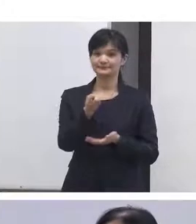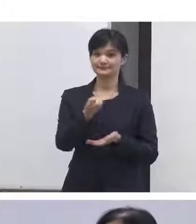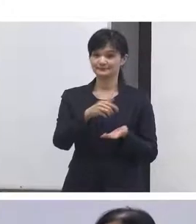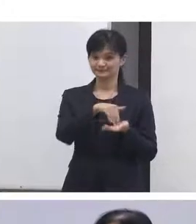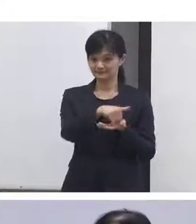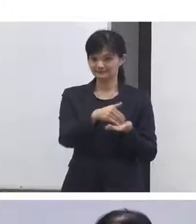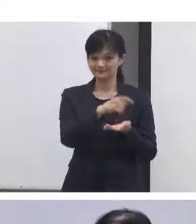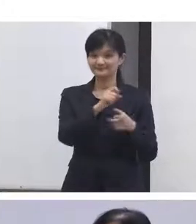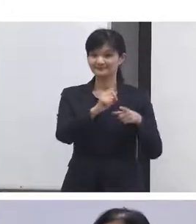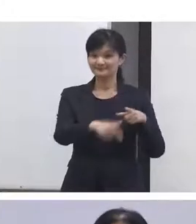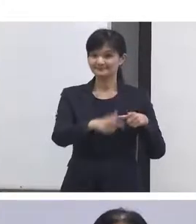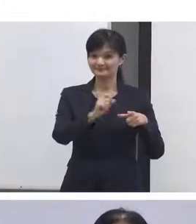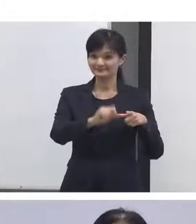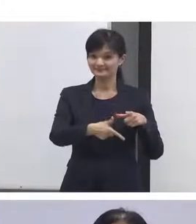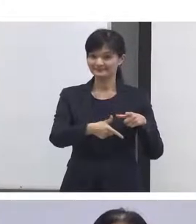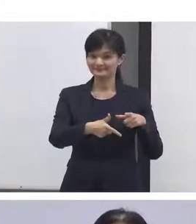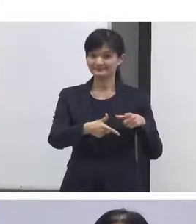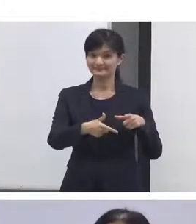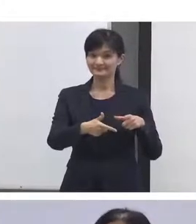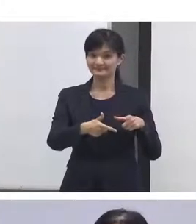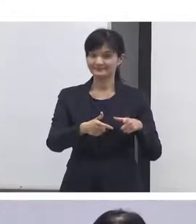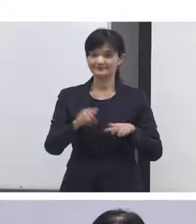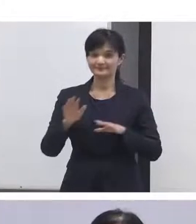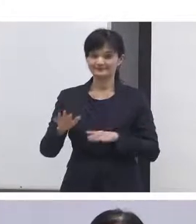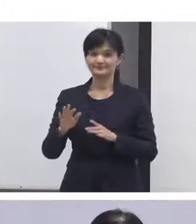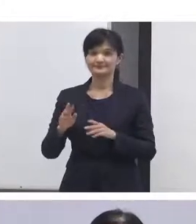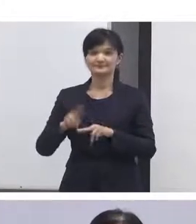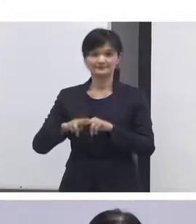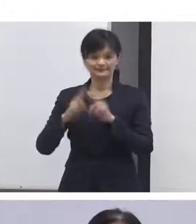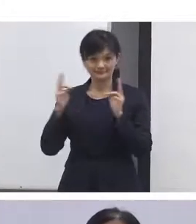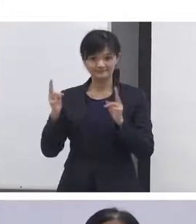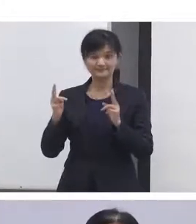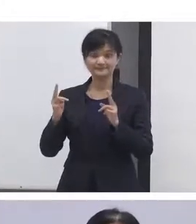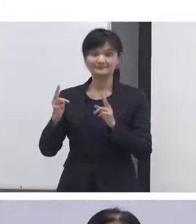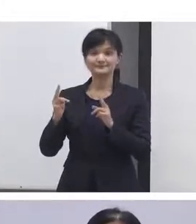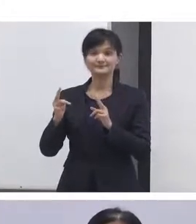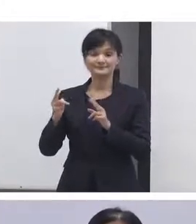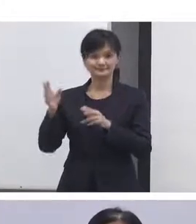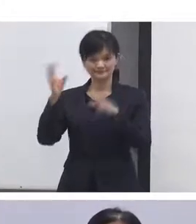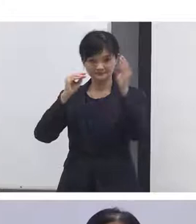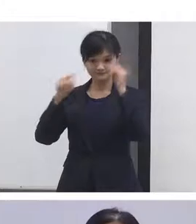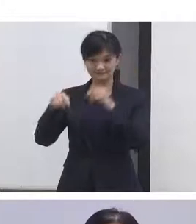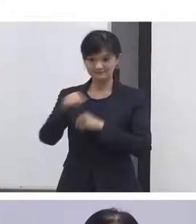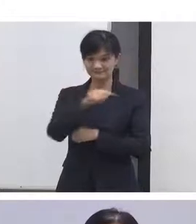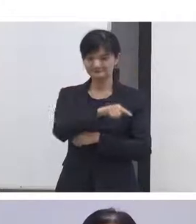跟那个 Open Source 开放原始码的关系，就是